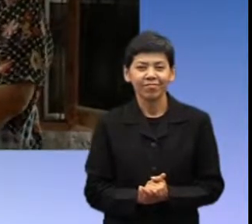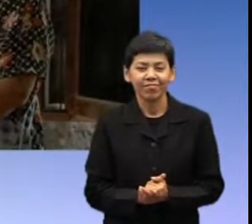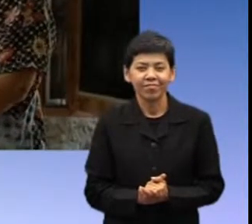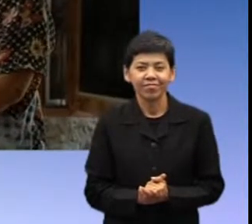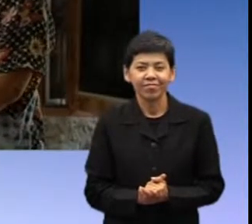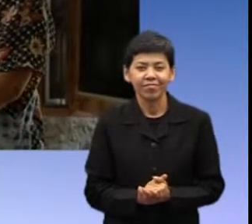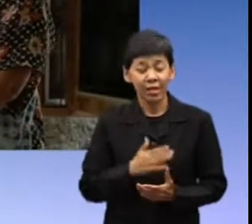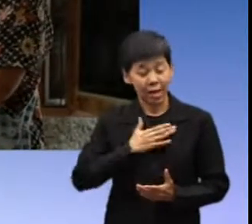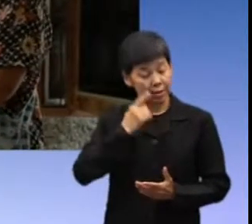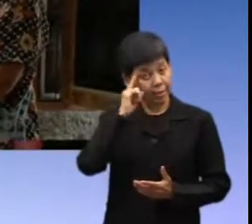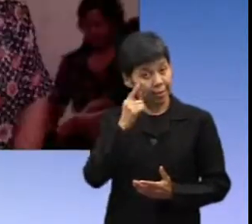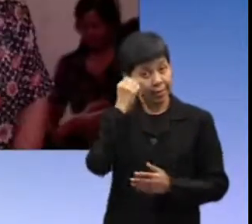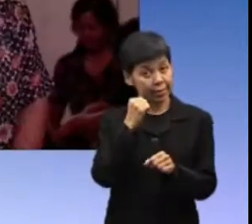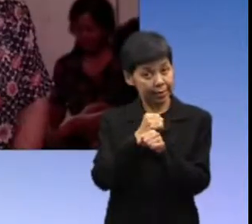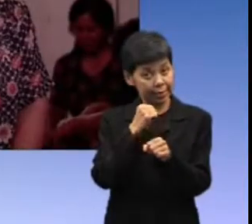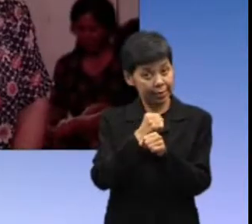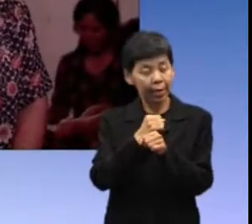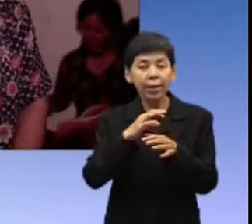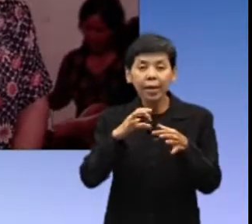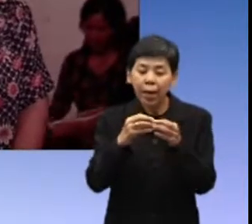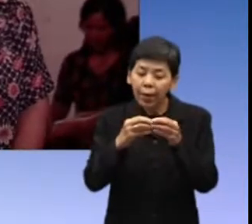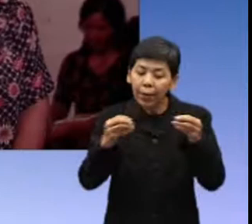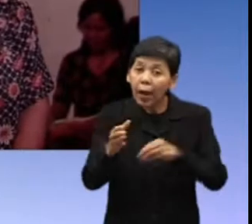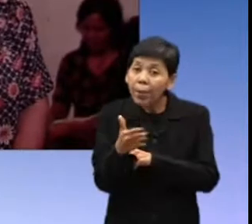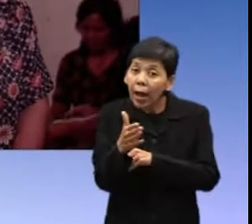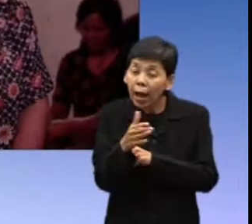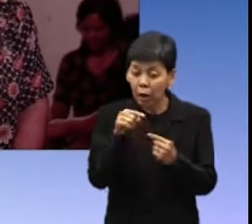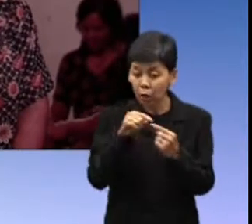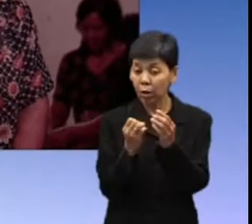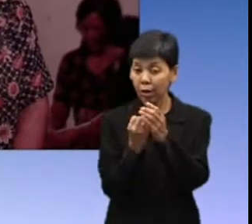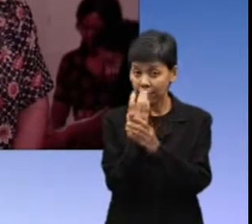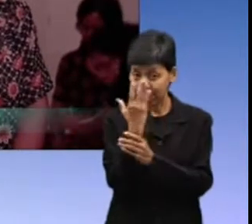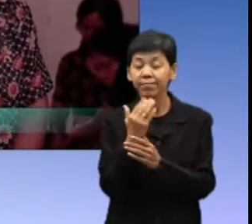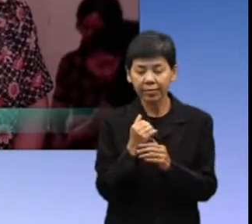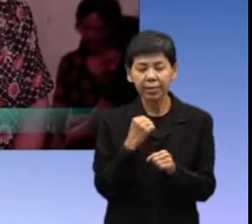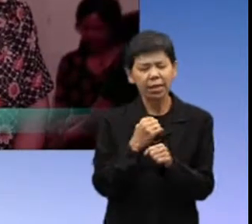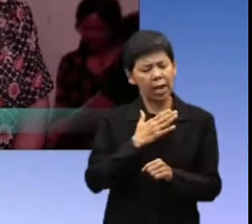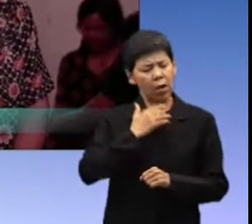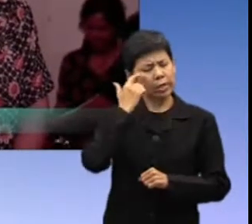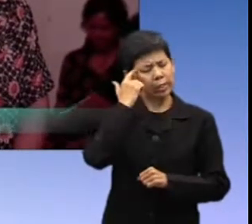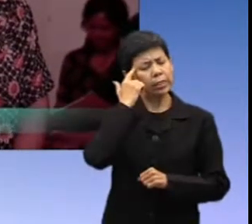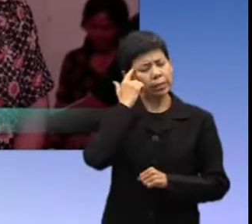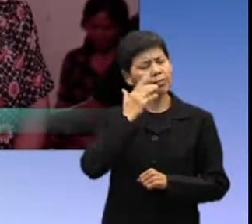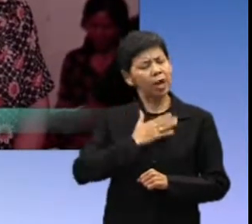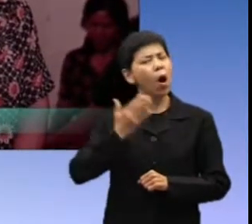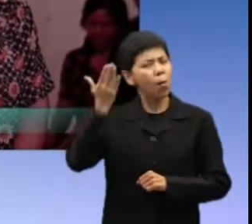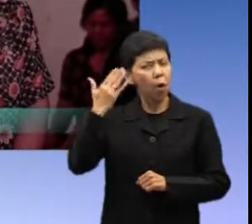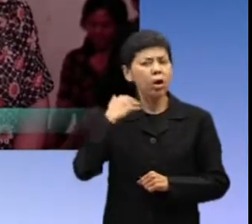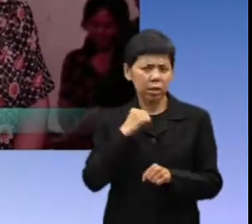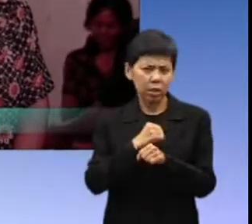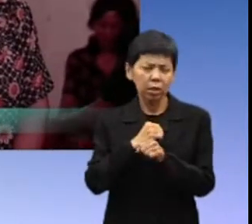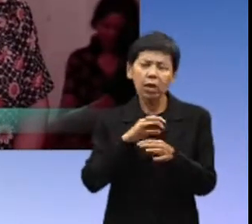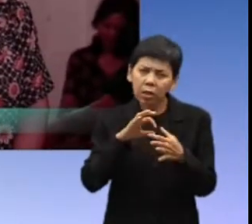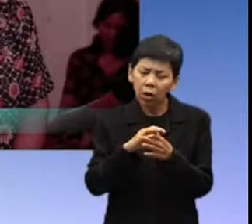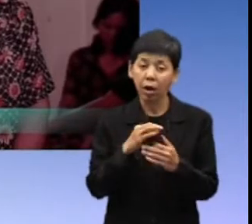ในการคิดริเริ่มที่จะทำไส้กรอกปลาสมุนไพรนะคะคือตัวดิฉันเองก็เคยมีประสบ